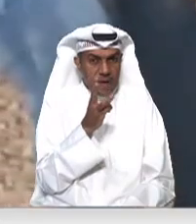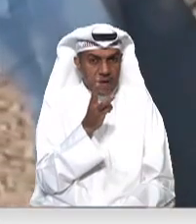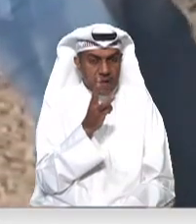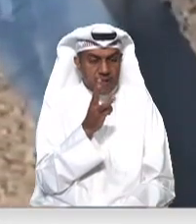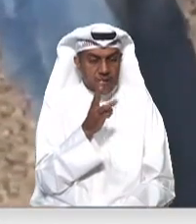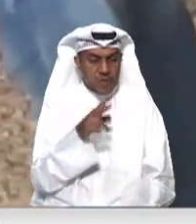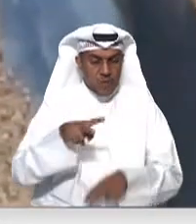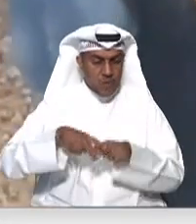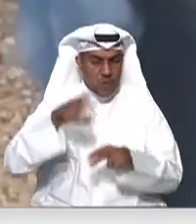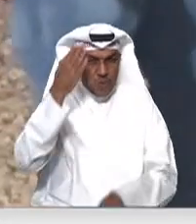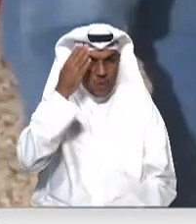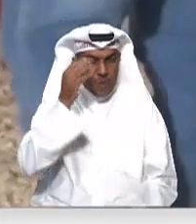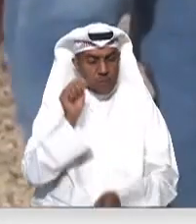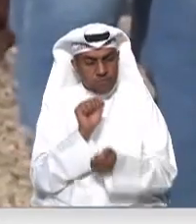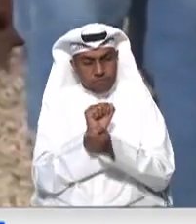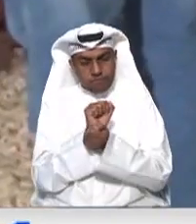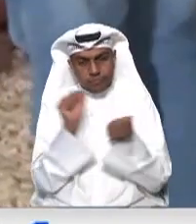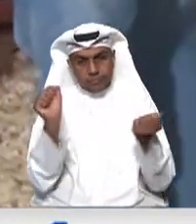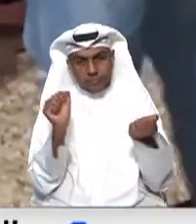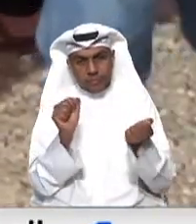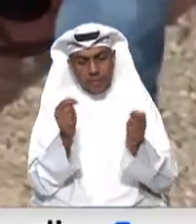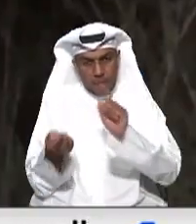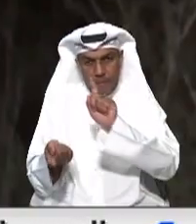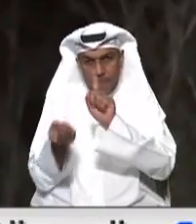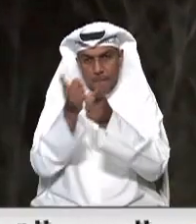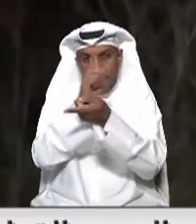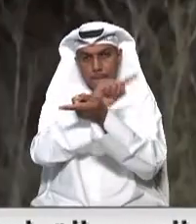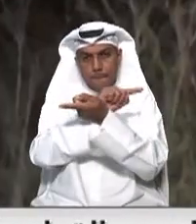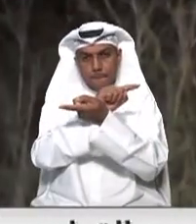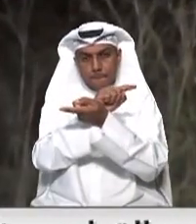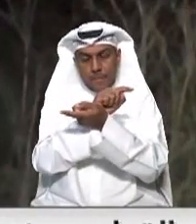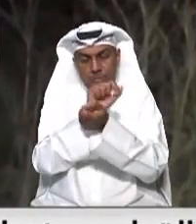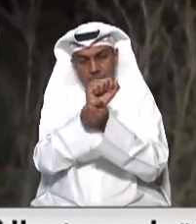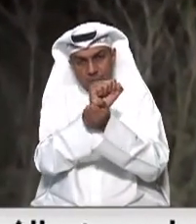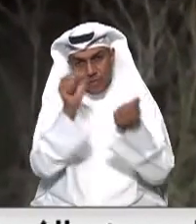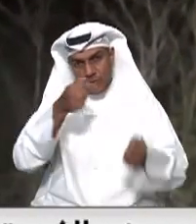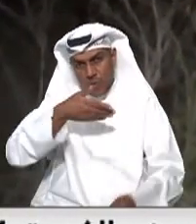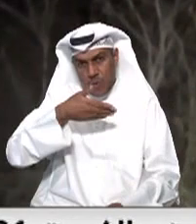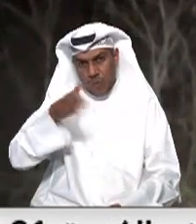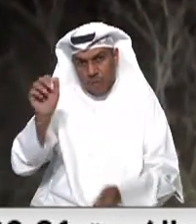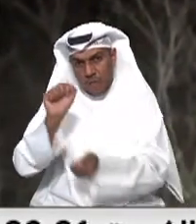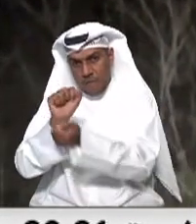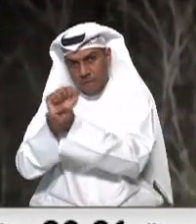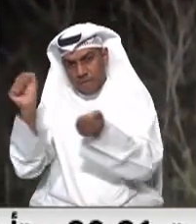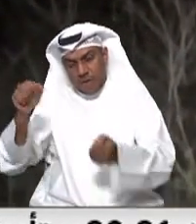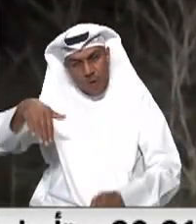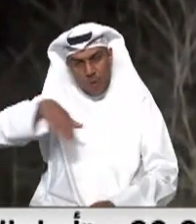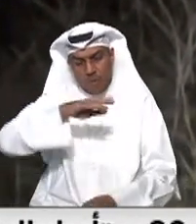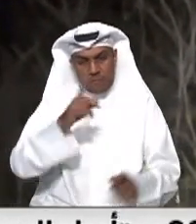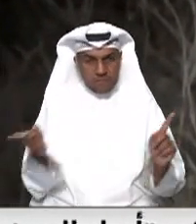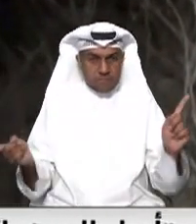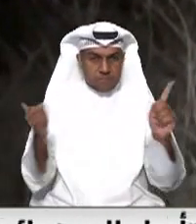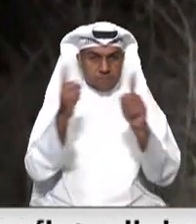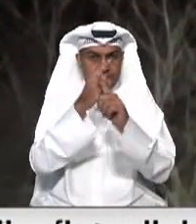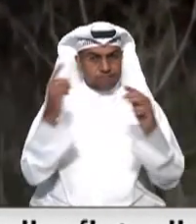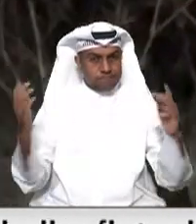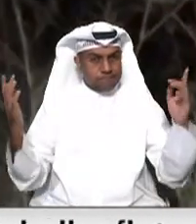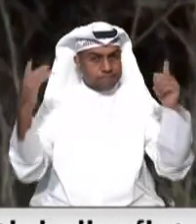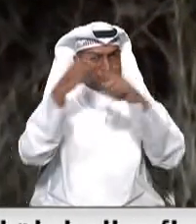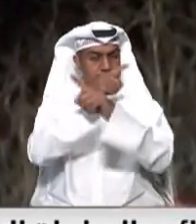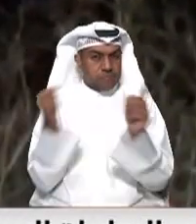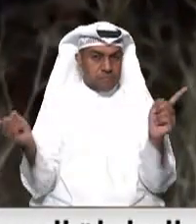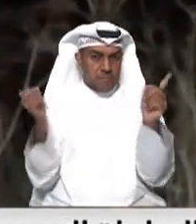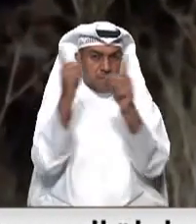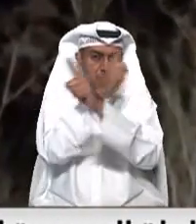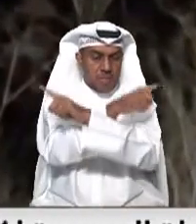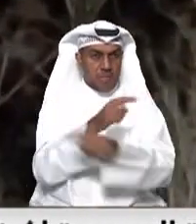وكانت كتائب القسام، الجناح العسكري لحركة حماس، قد أعلنت تأخير إطلاق سراح الدفعة الثانية من